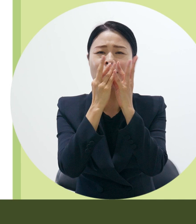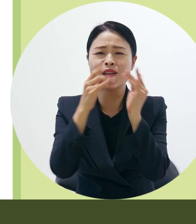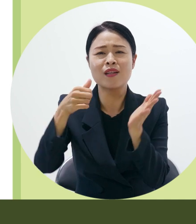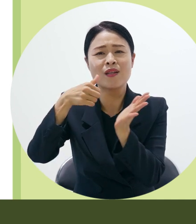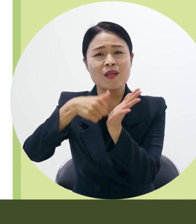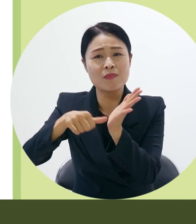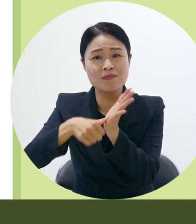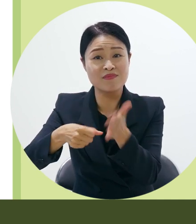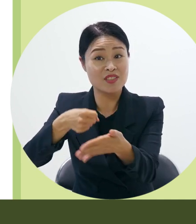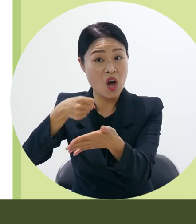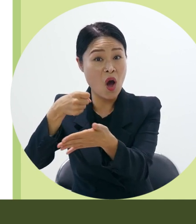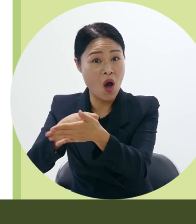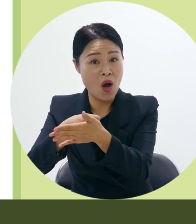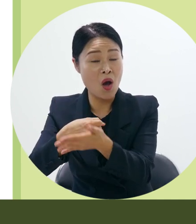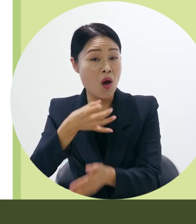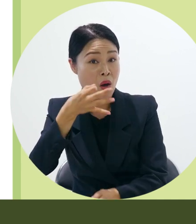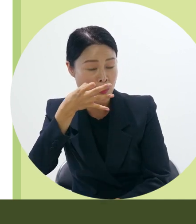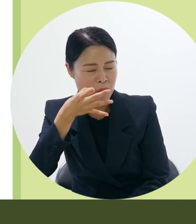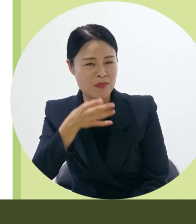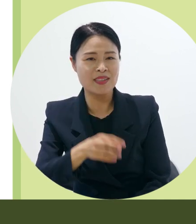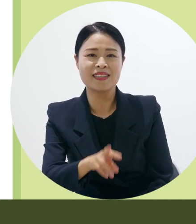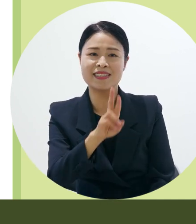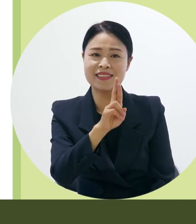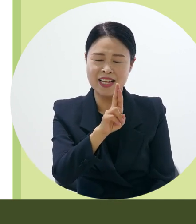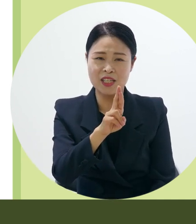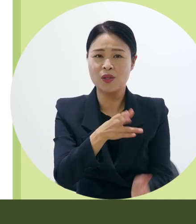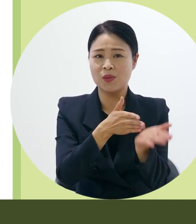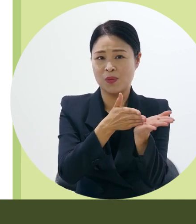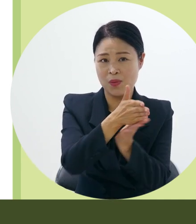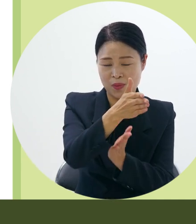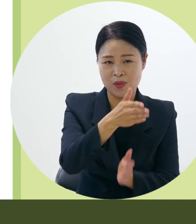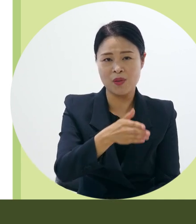외용 소독제 등을 말합니다.